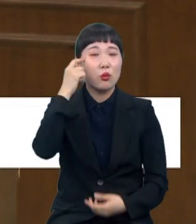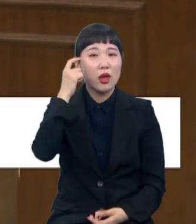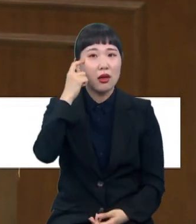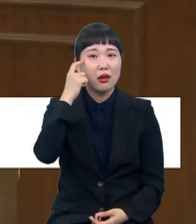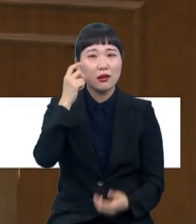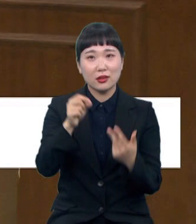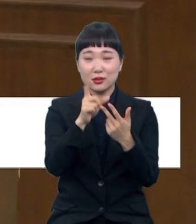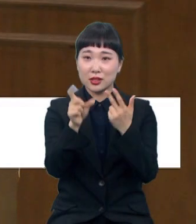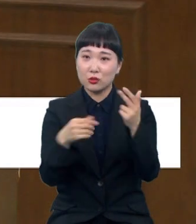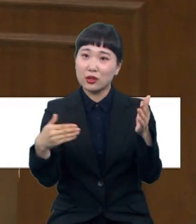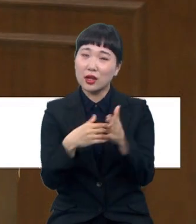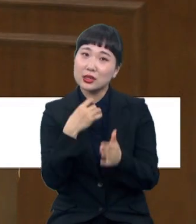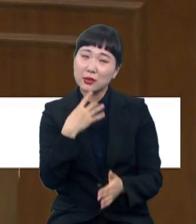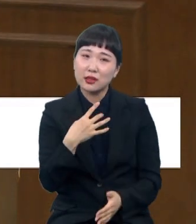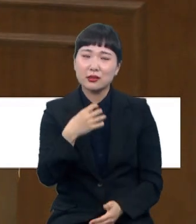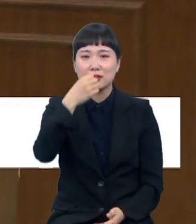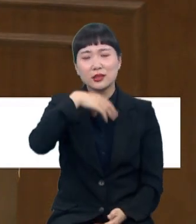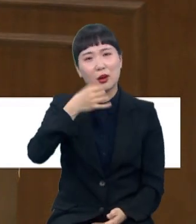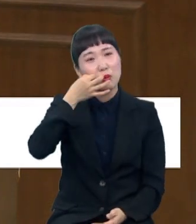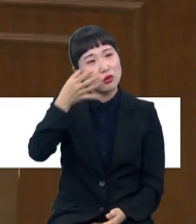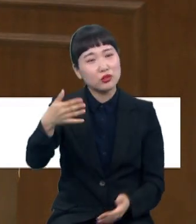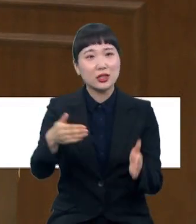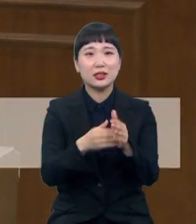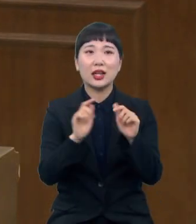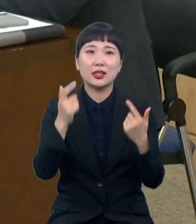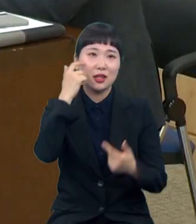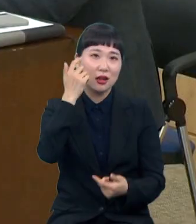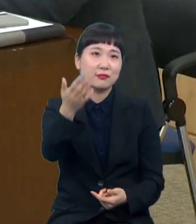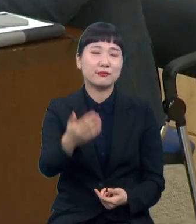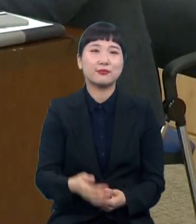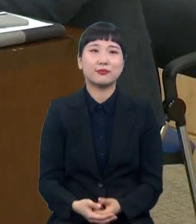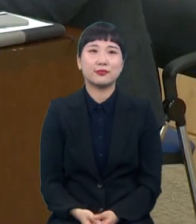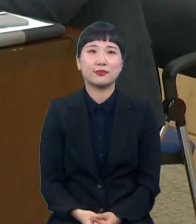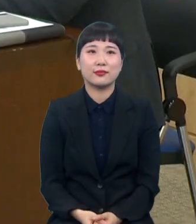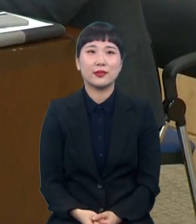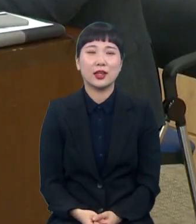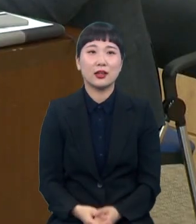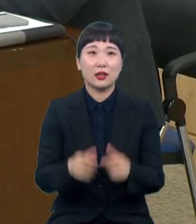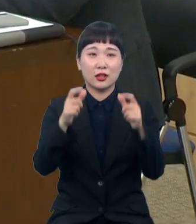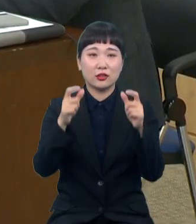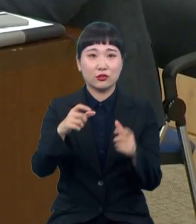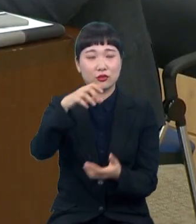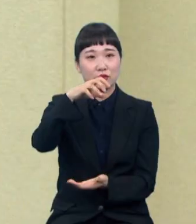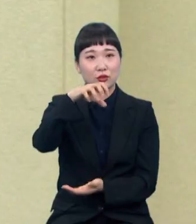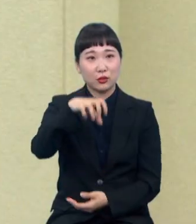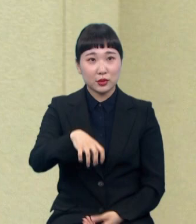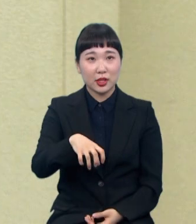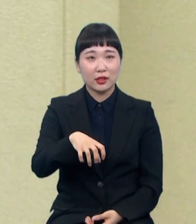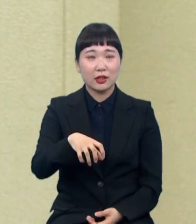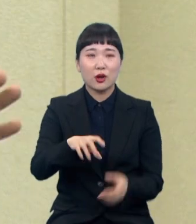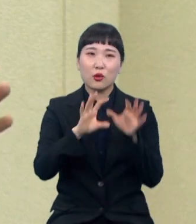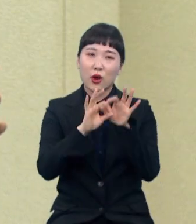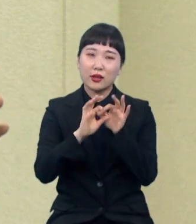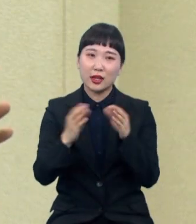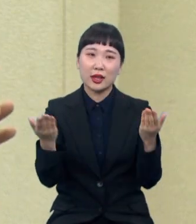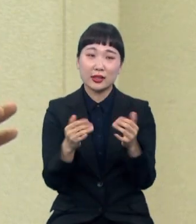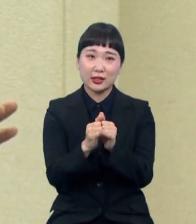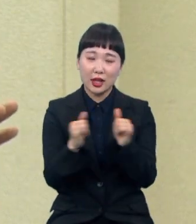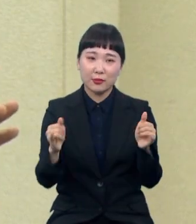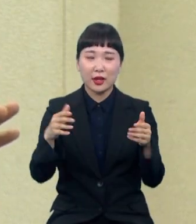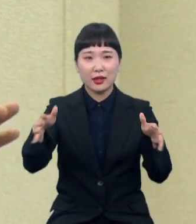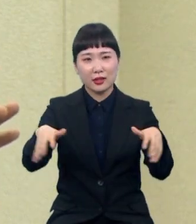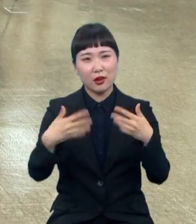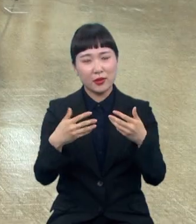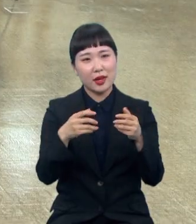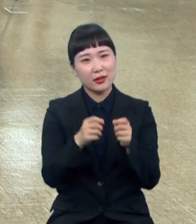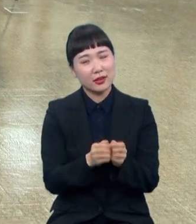그냥 보여주기식 아니냐는 말씀을 되게 많이 하세요. 구청은 관계기관과 협의해 연장을 추진하는 한편